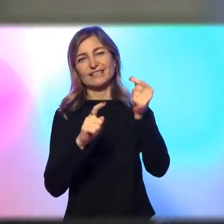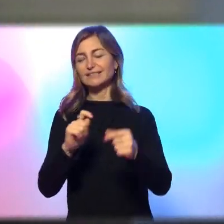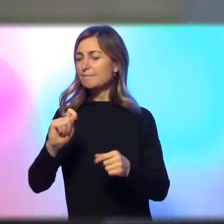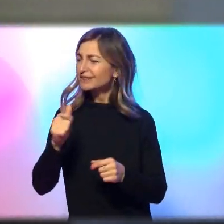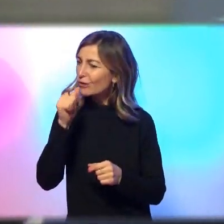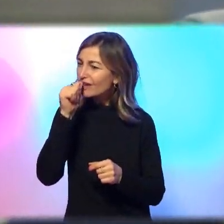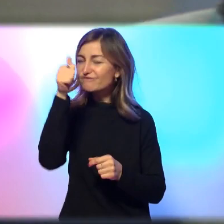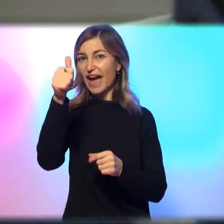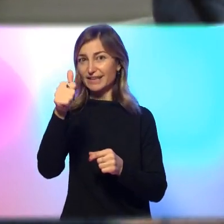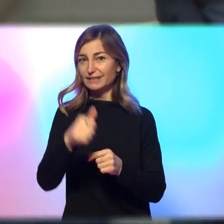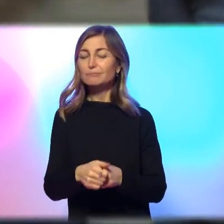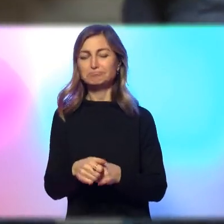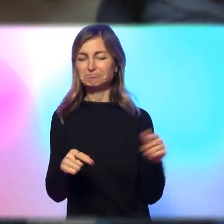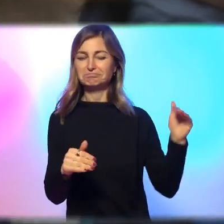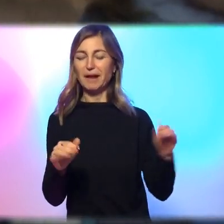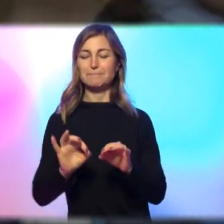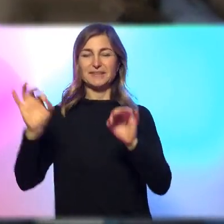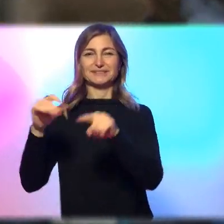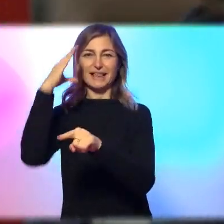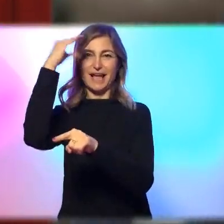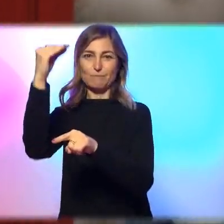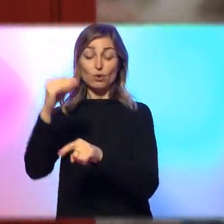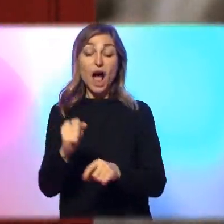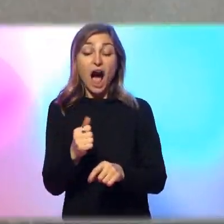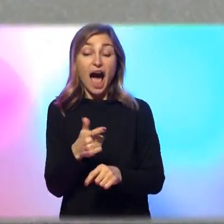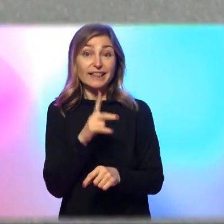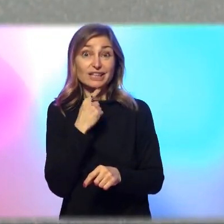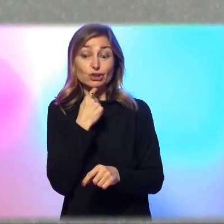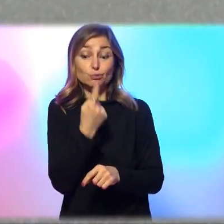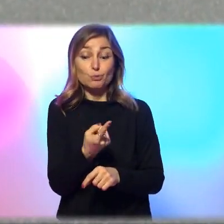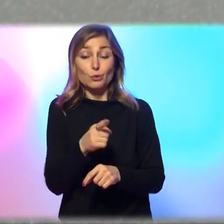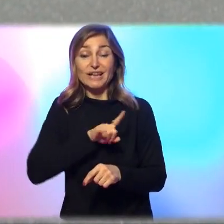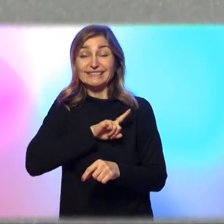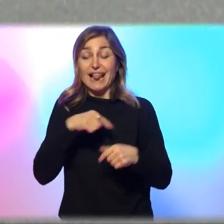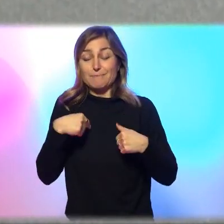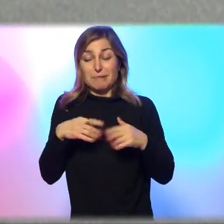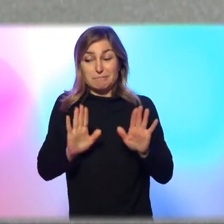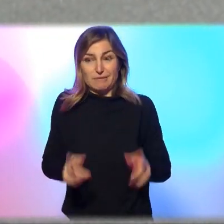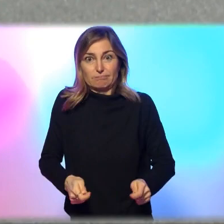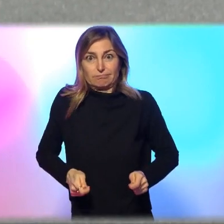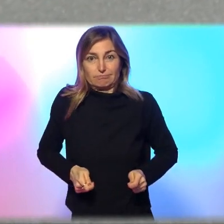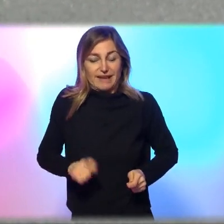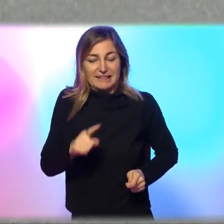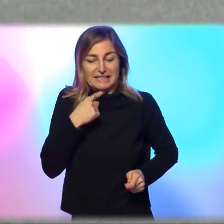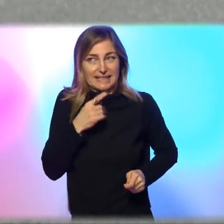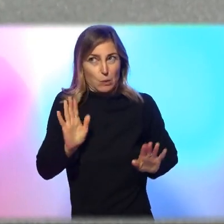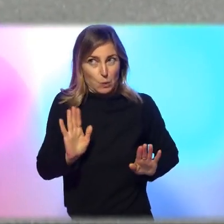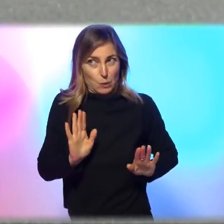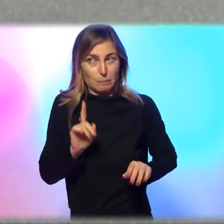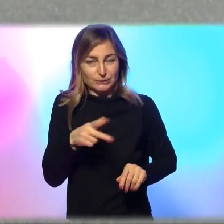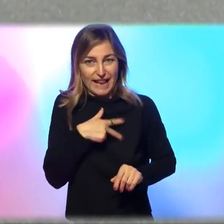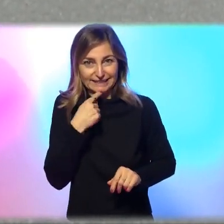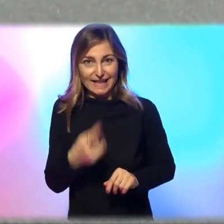ganz originell, besonders witzig, besonders frech. Einige Sprüche würde ich nicht